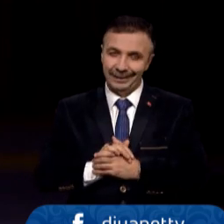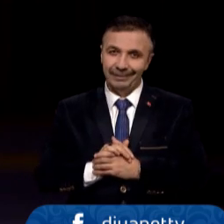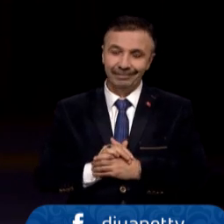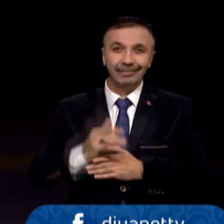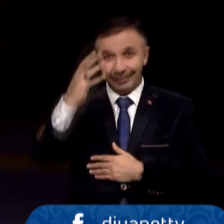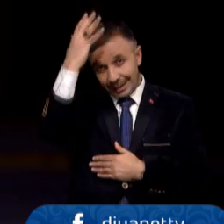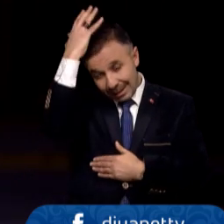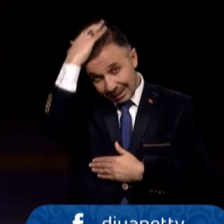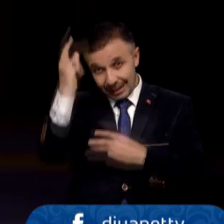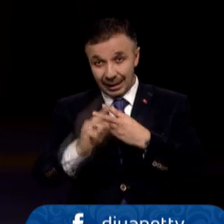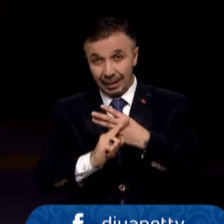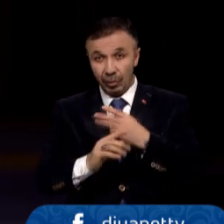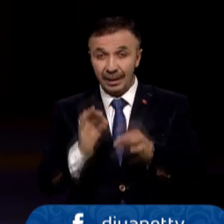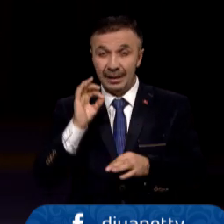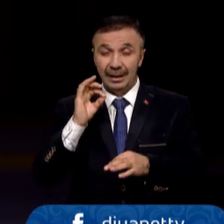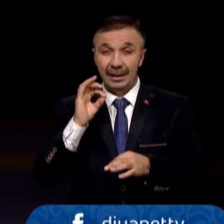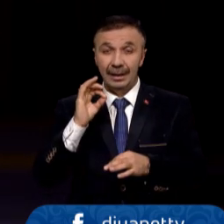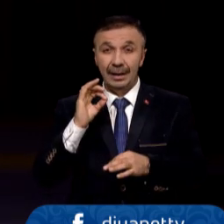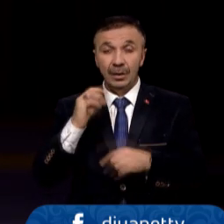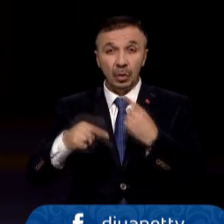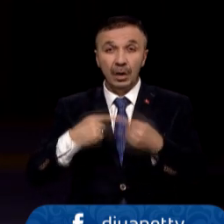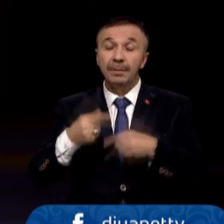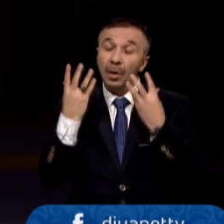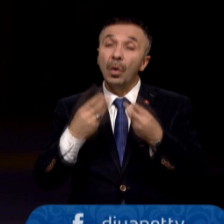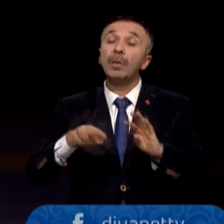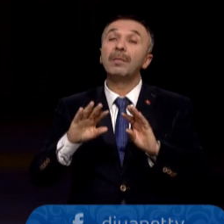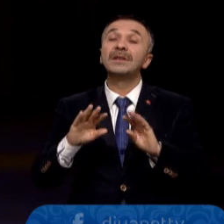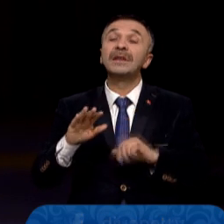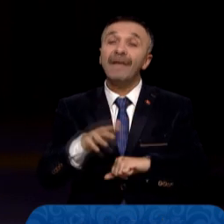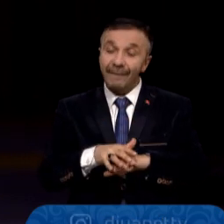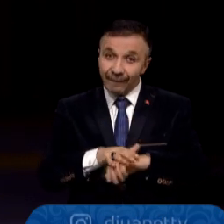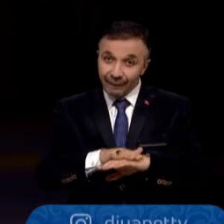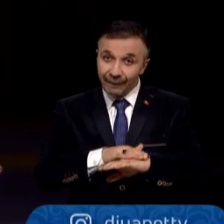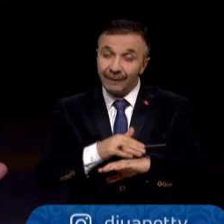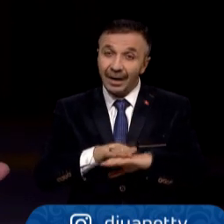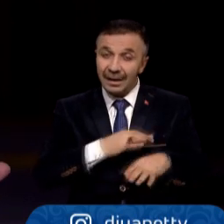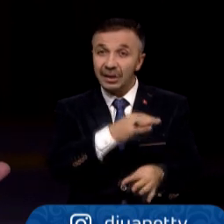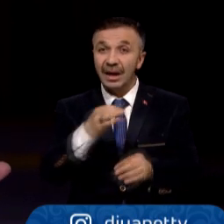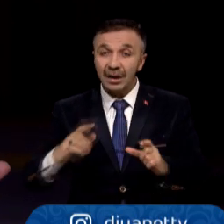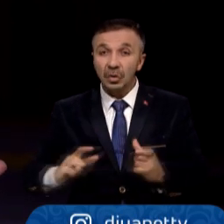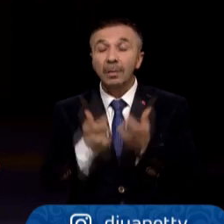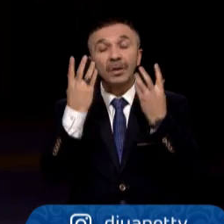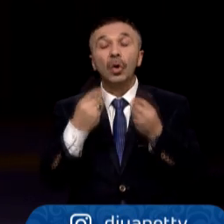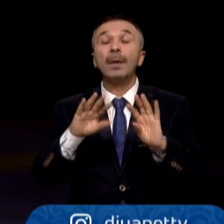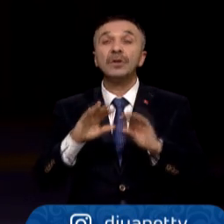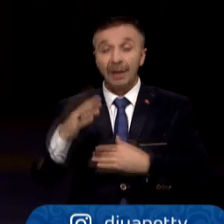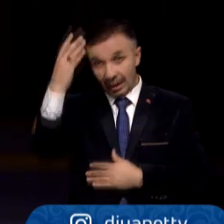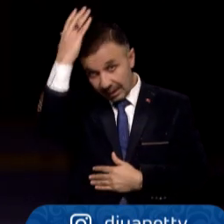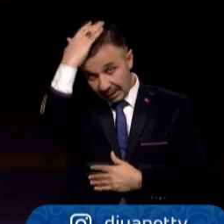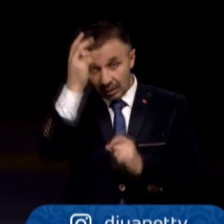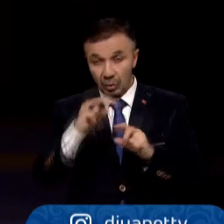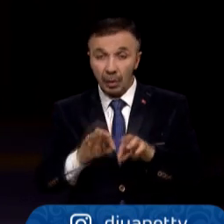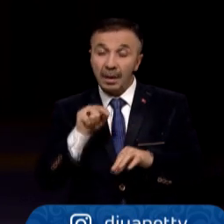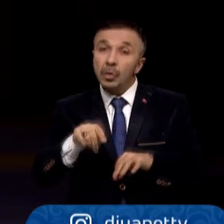olmamış Hazreti Ebubekir zamanında olmamış Ne olmamış Valiler toplantısı sıkı